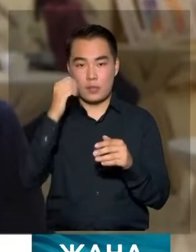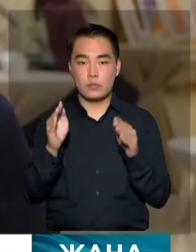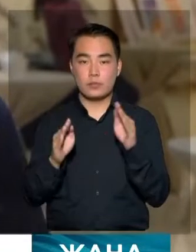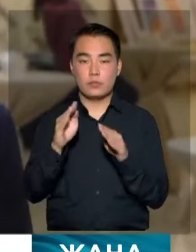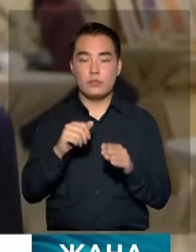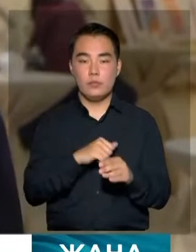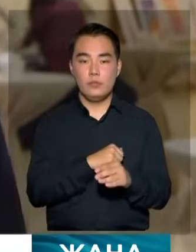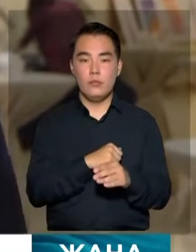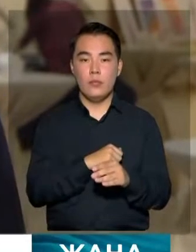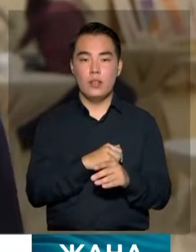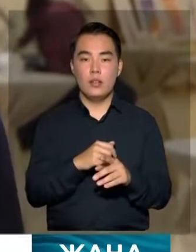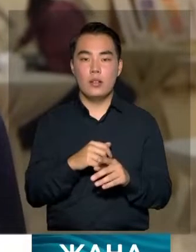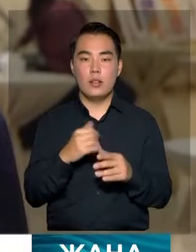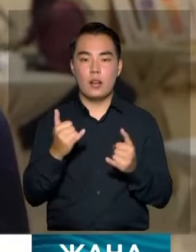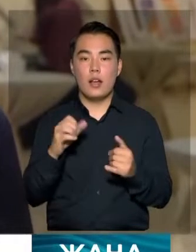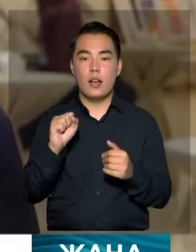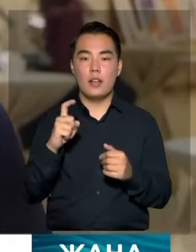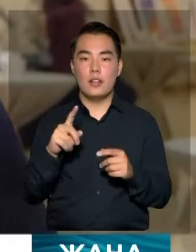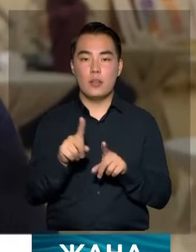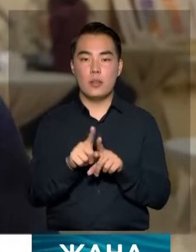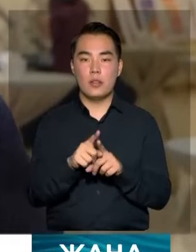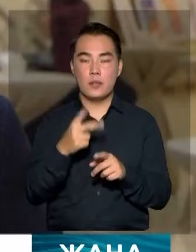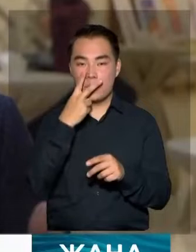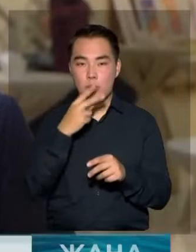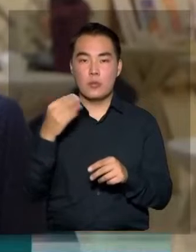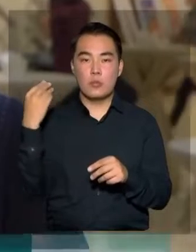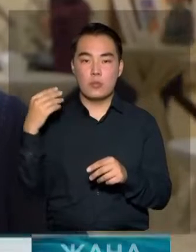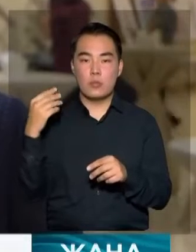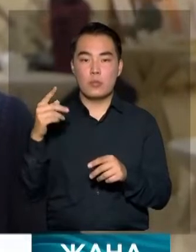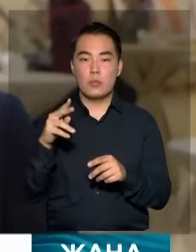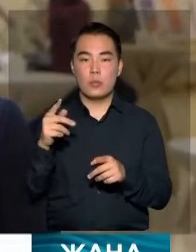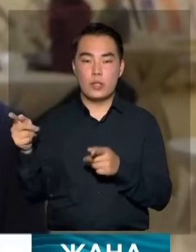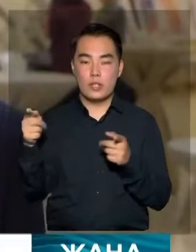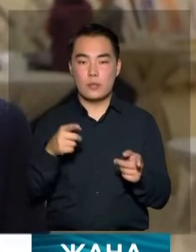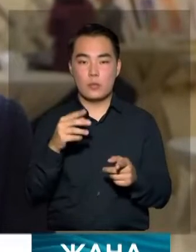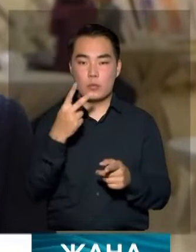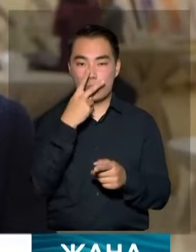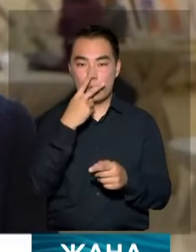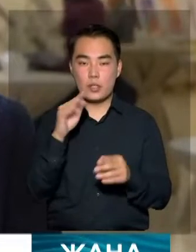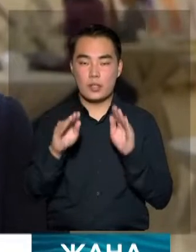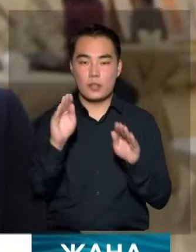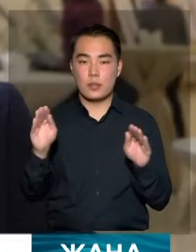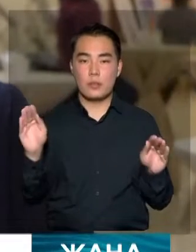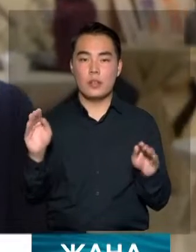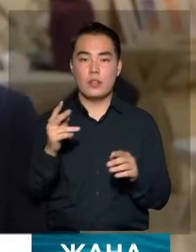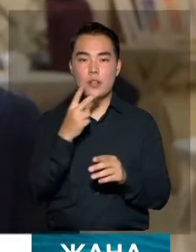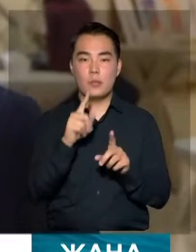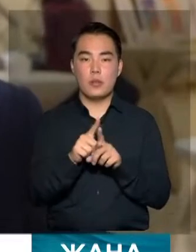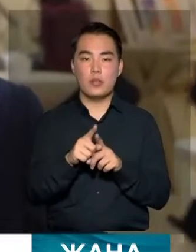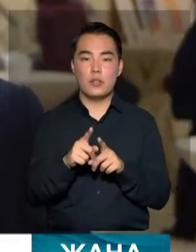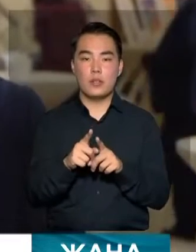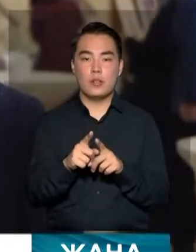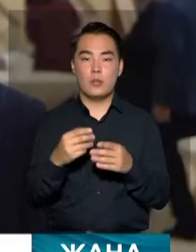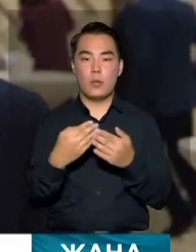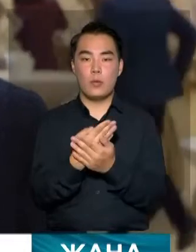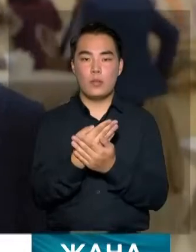зиярат етуге келеді. Біз археология, туризм жайлы ойларымызды ортаға салып, пікір алмасуымыз өте маңызды. Келер ұрпаққа кесенені сол күйінде жеткізу біз